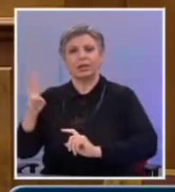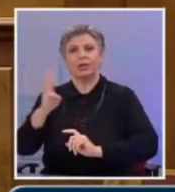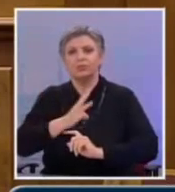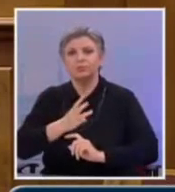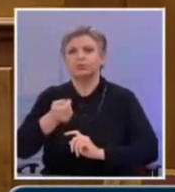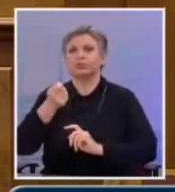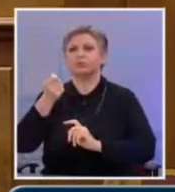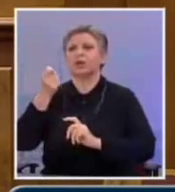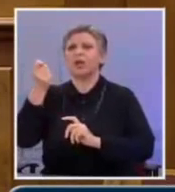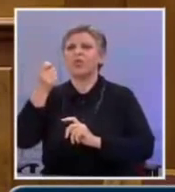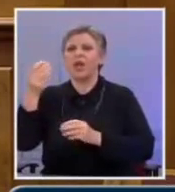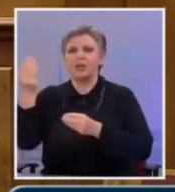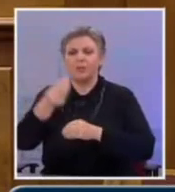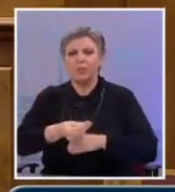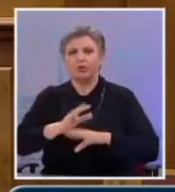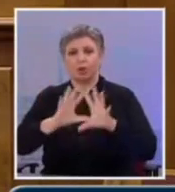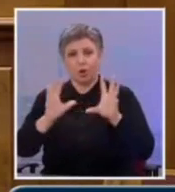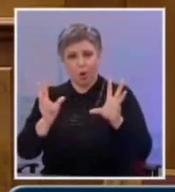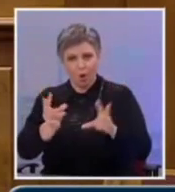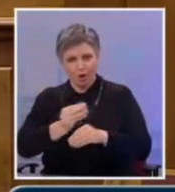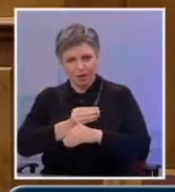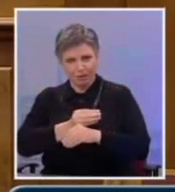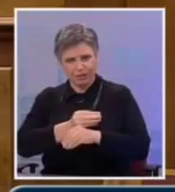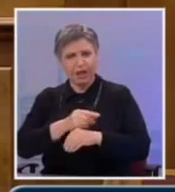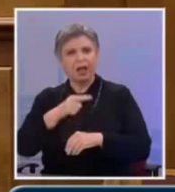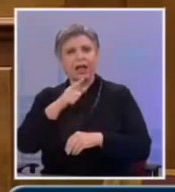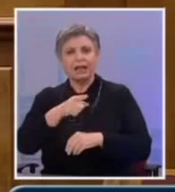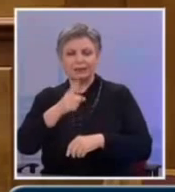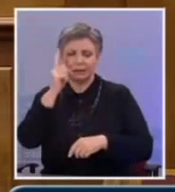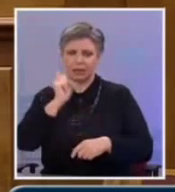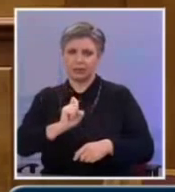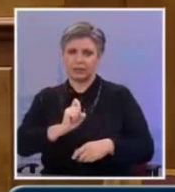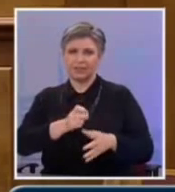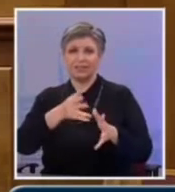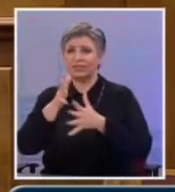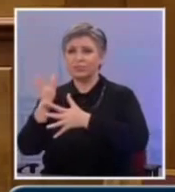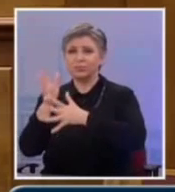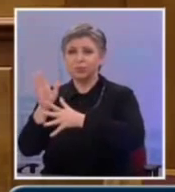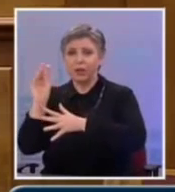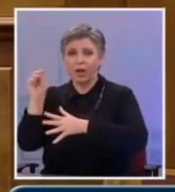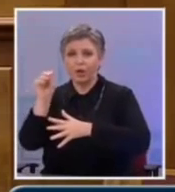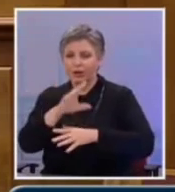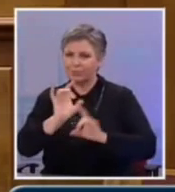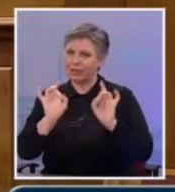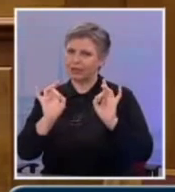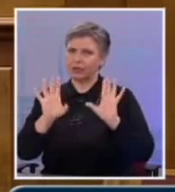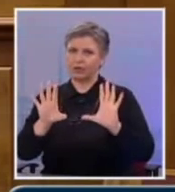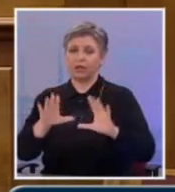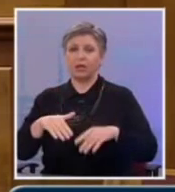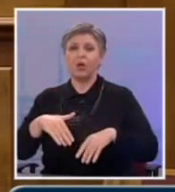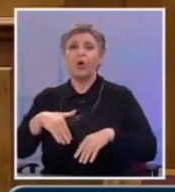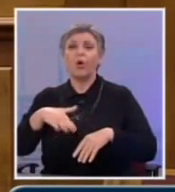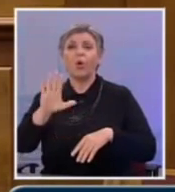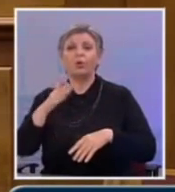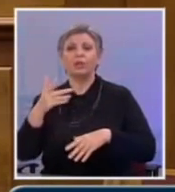λαϊκή τιμηγορία, ένα να ξέρετε. Ούτε θα ξεγελάσετε κανέναν, ούτε τη λαϊκή κατακραυγή θα αποφύγετε.